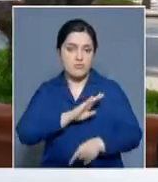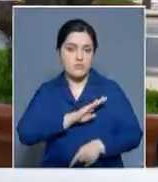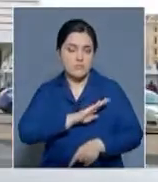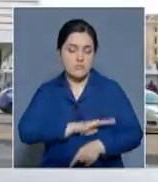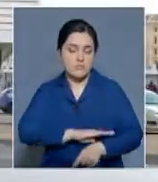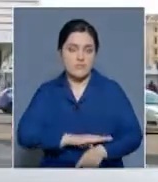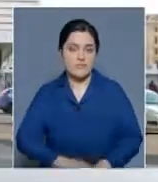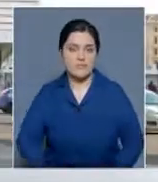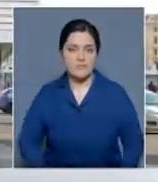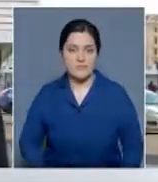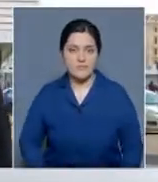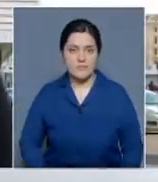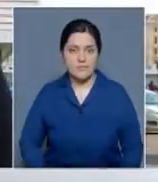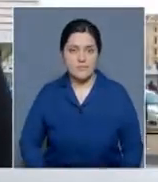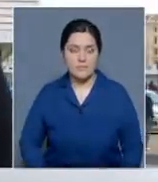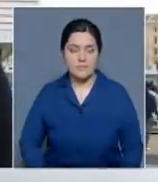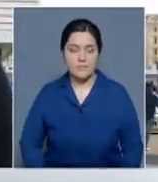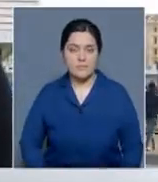репутации города.